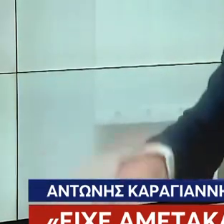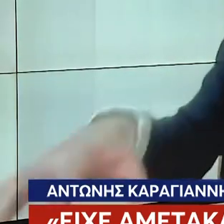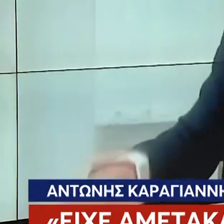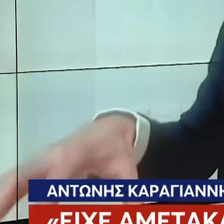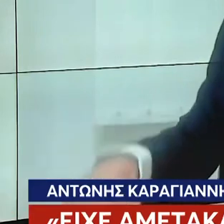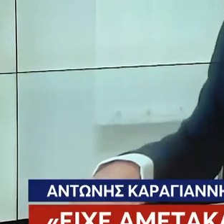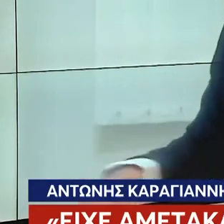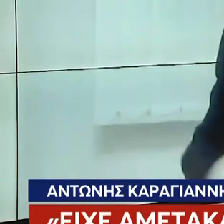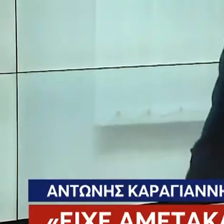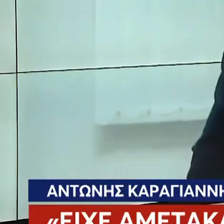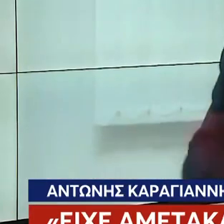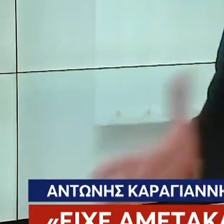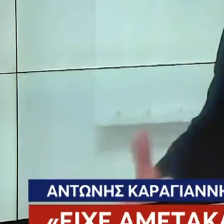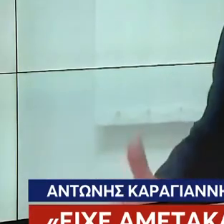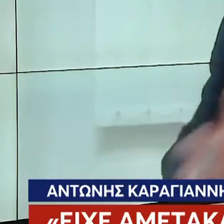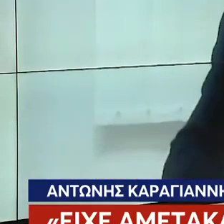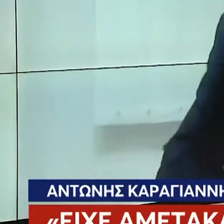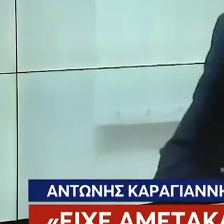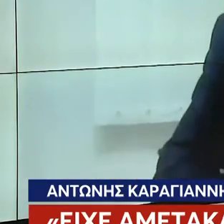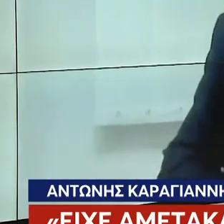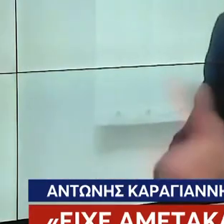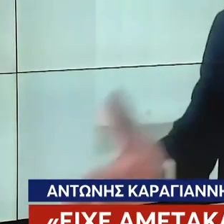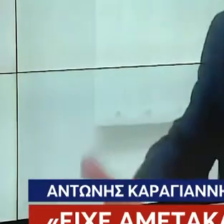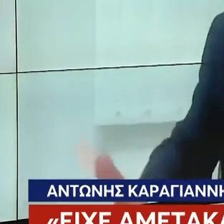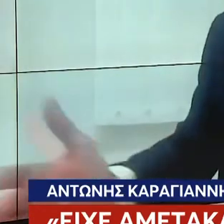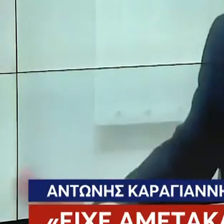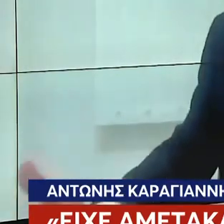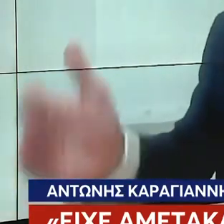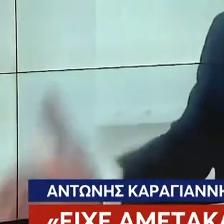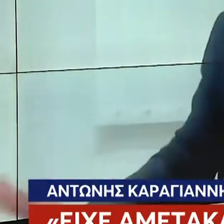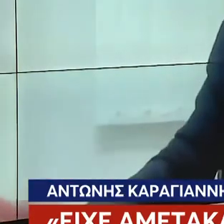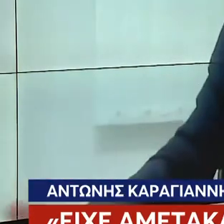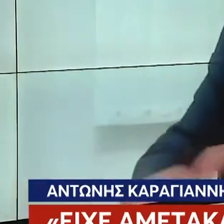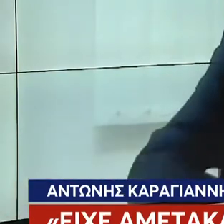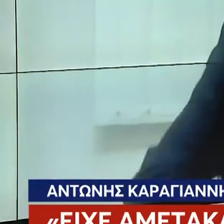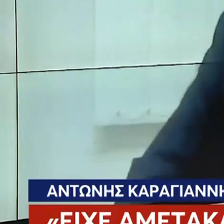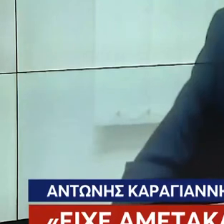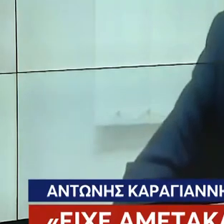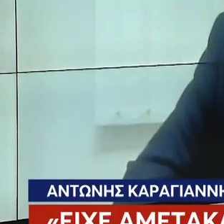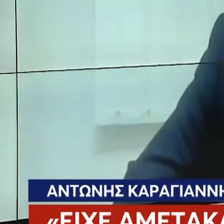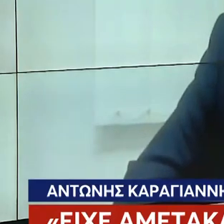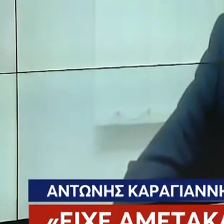να μπορέσει να διασώσει τη ζωή της. Γιατί όπως ακριβώς έλεγε, ένιωθε ότι απειλείται η ζωή της και φοβόταν για τη ζωή της.